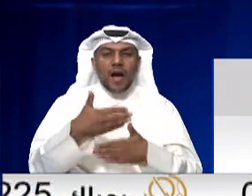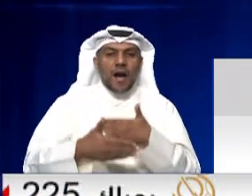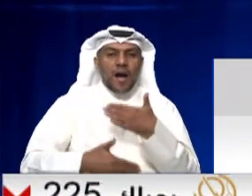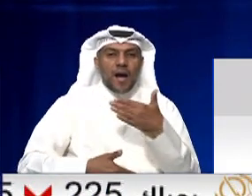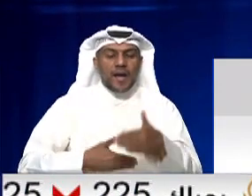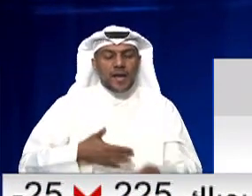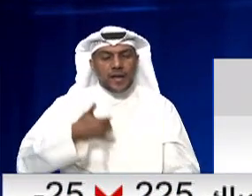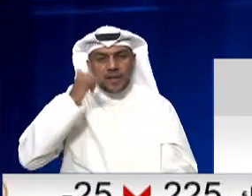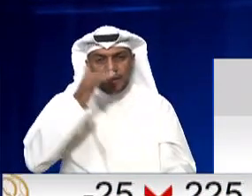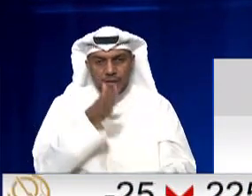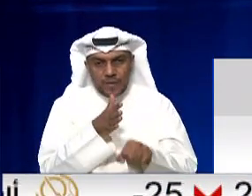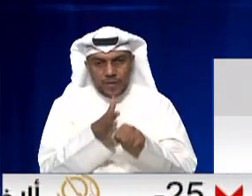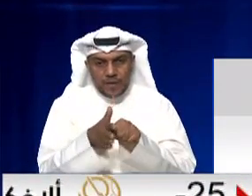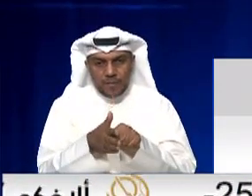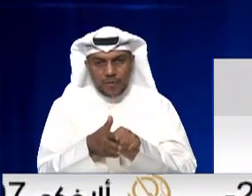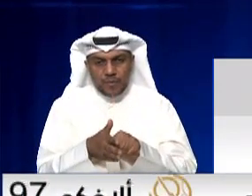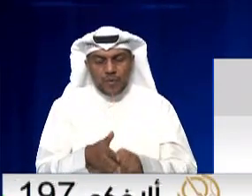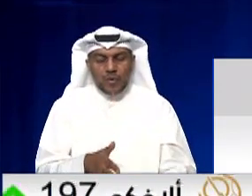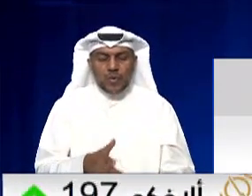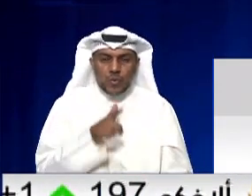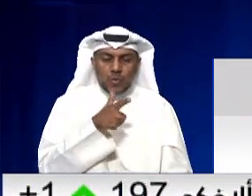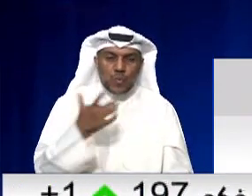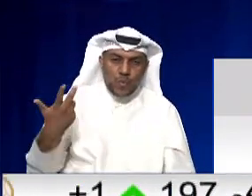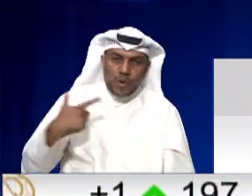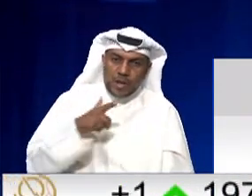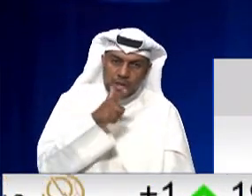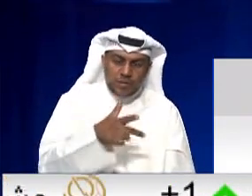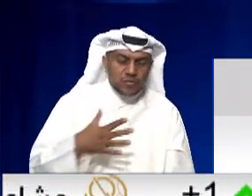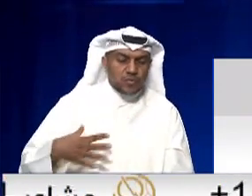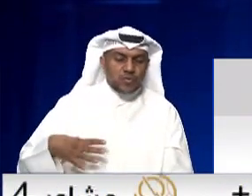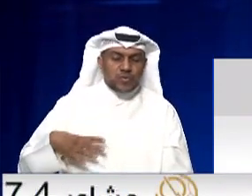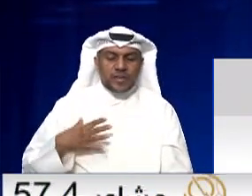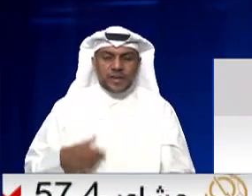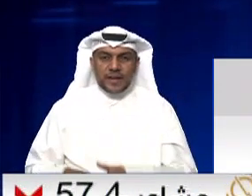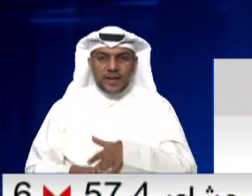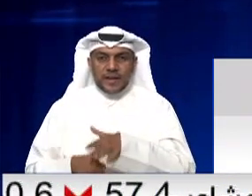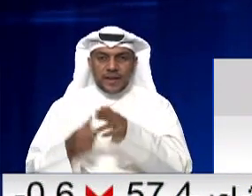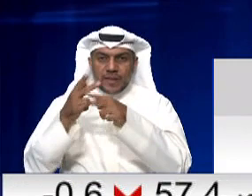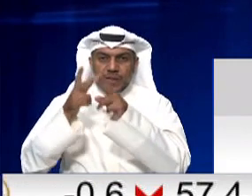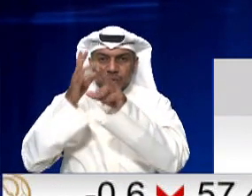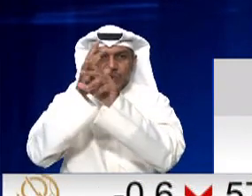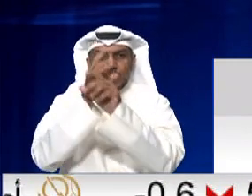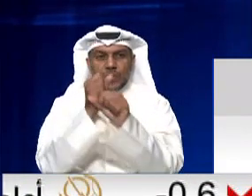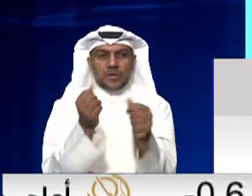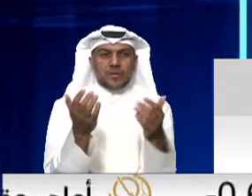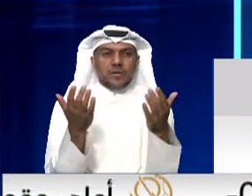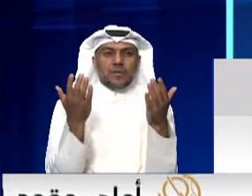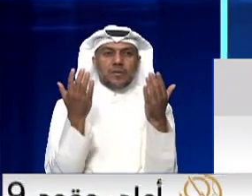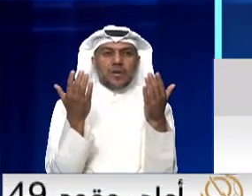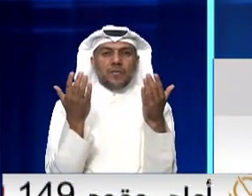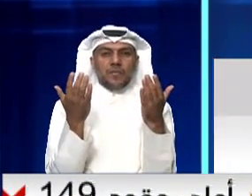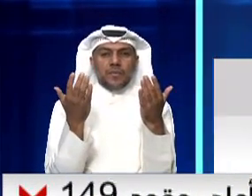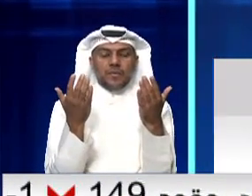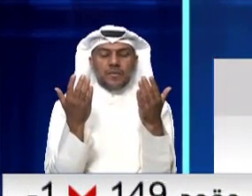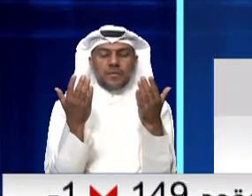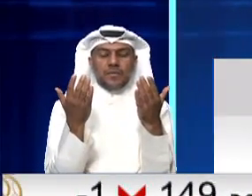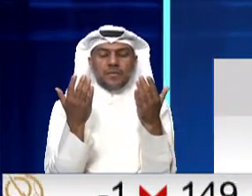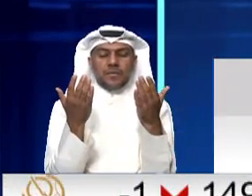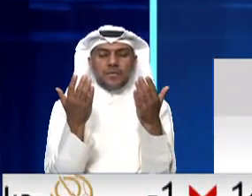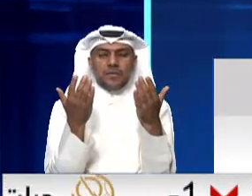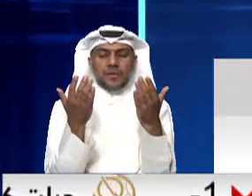سموه خلاله تحيات حضرة صاحب السمو أمير البلاد الشيخ نواف الأحمد الجابر صباح حفظه الله